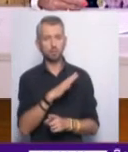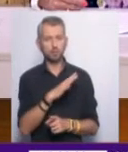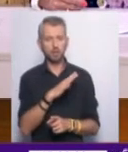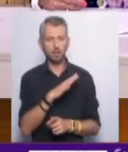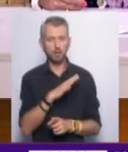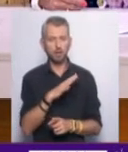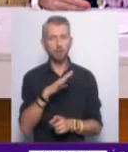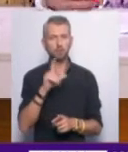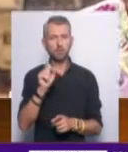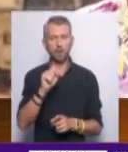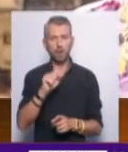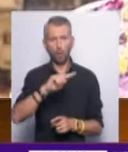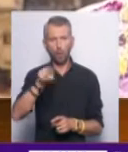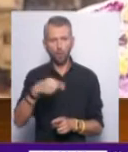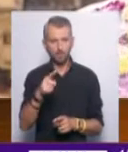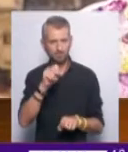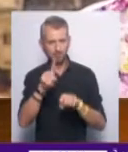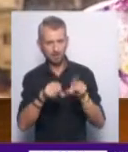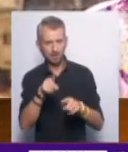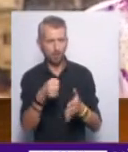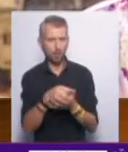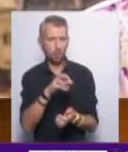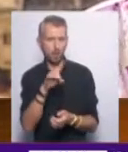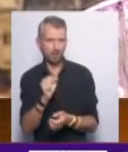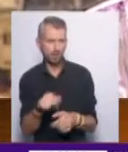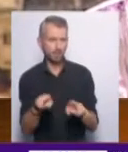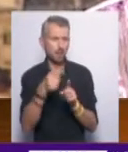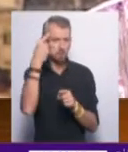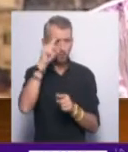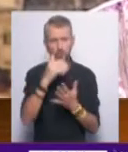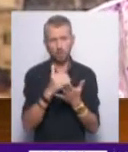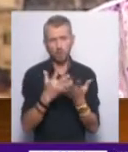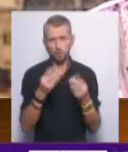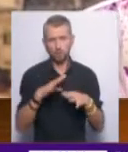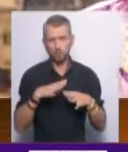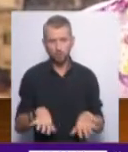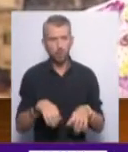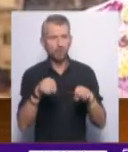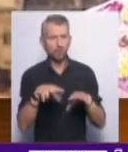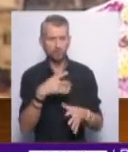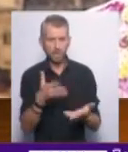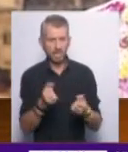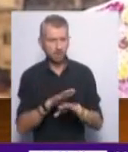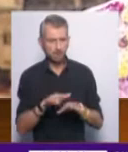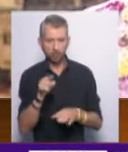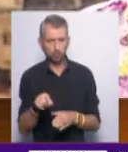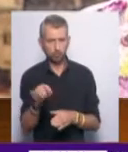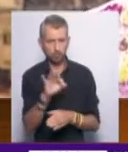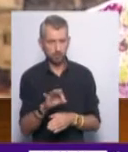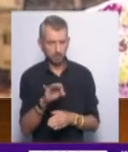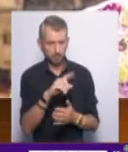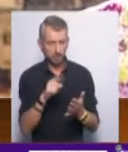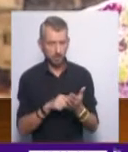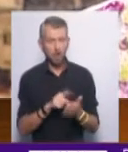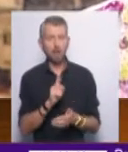година запитання мера. Да? Ну так, придумали, хоч воно в порядку денному не було. Рішення не приймається з цього приводу, але ж